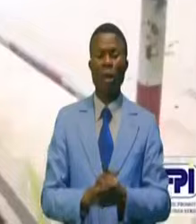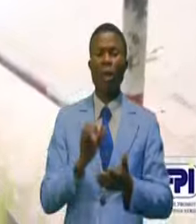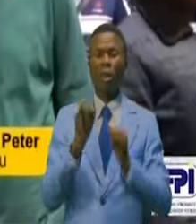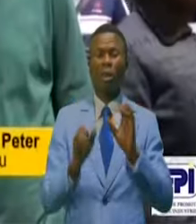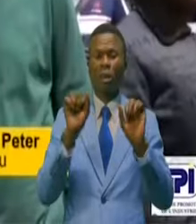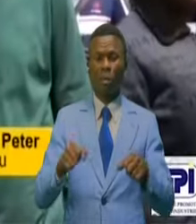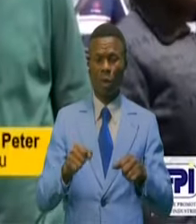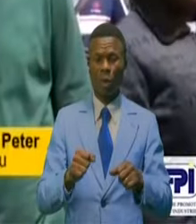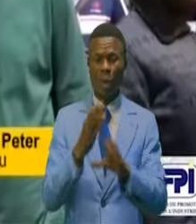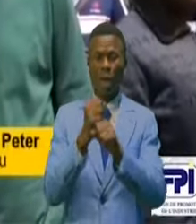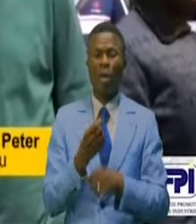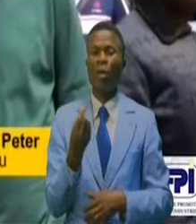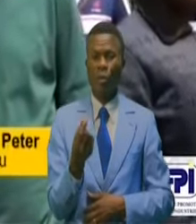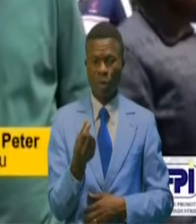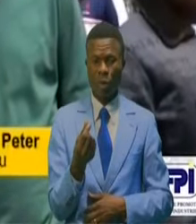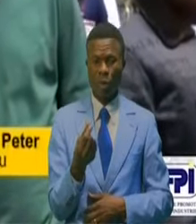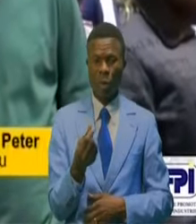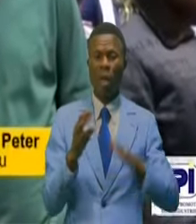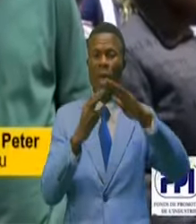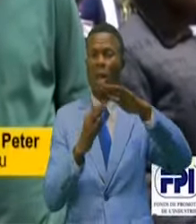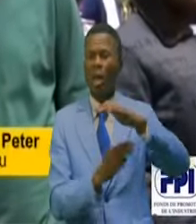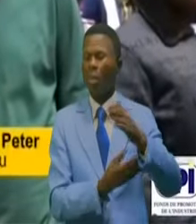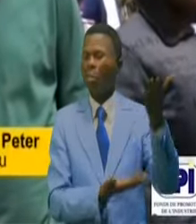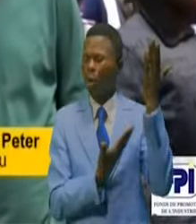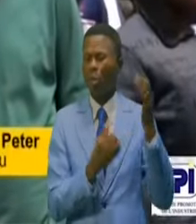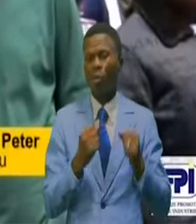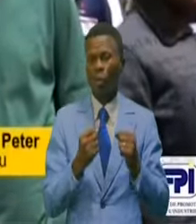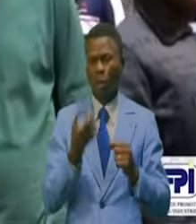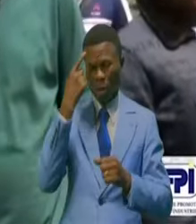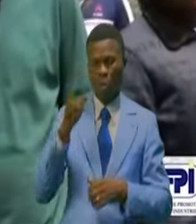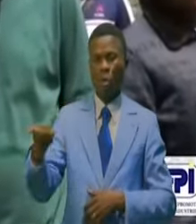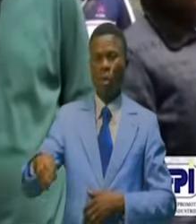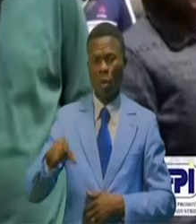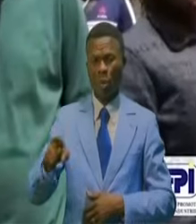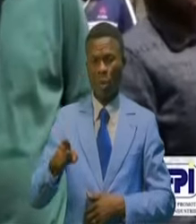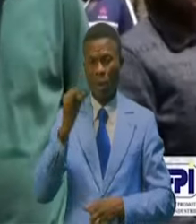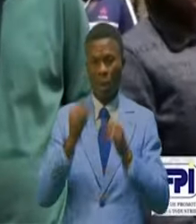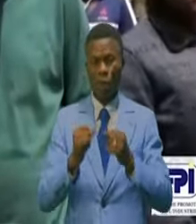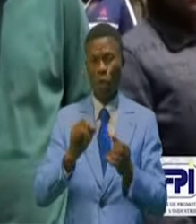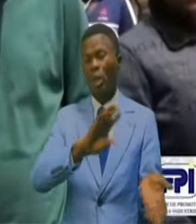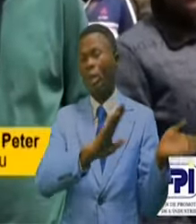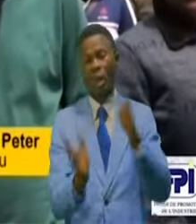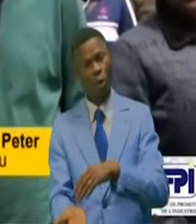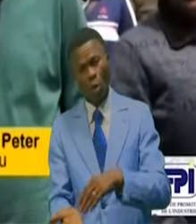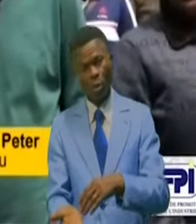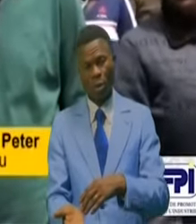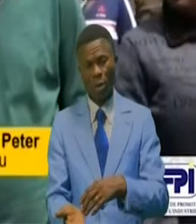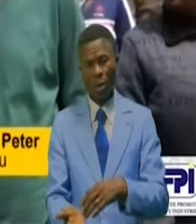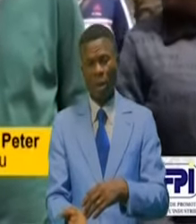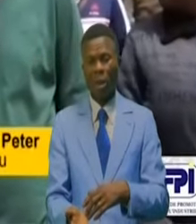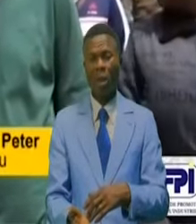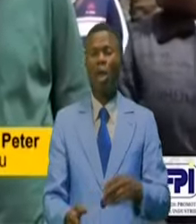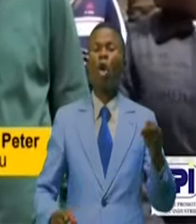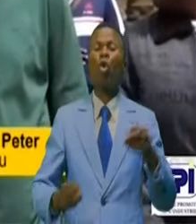possibilité d'avoir les moyens, c'est un pont très très capital pour la province. Et si ça s'affaisse, il y aura encore